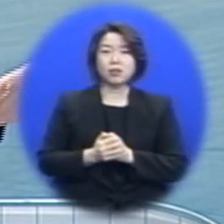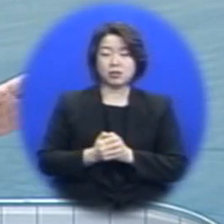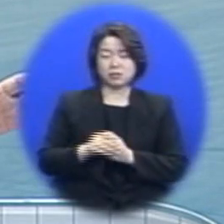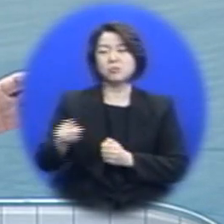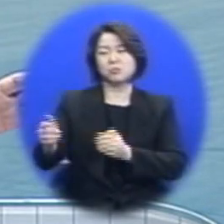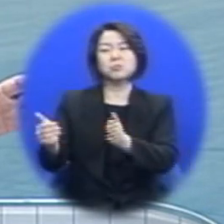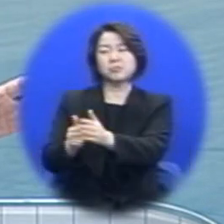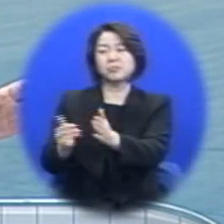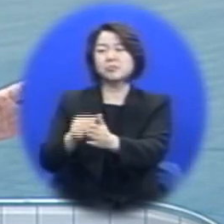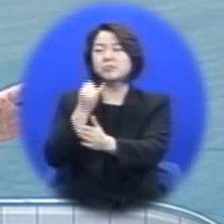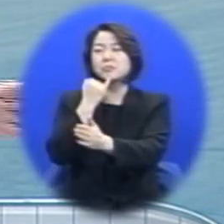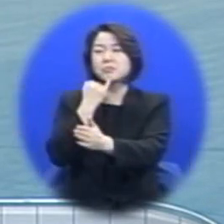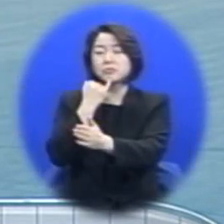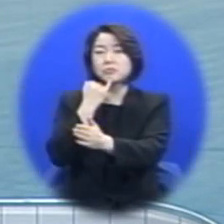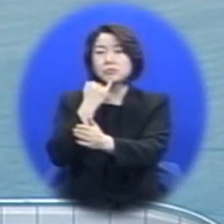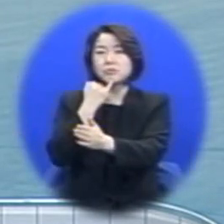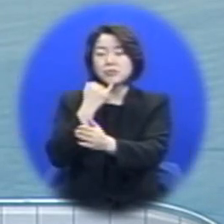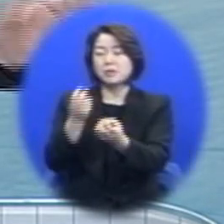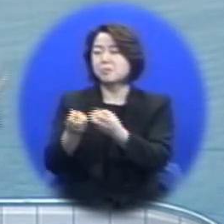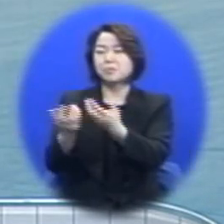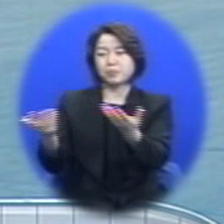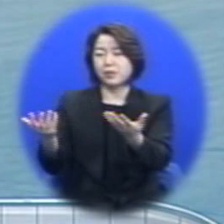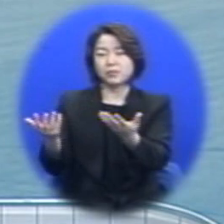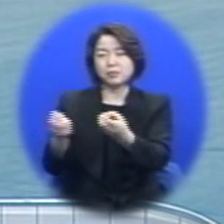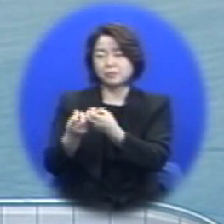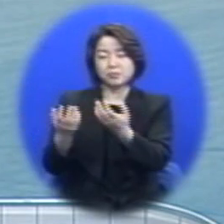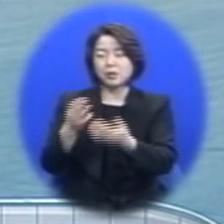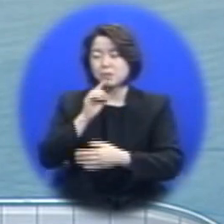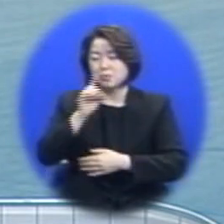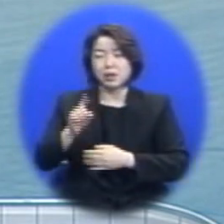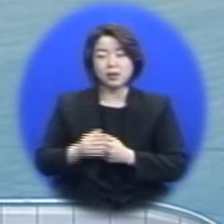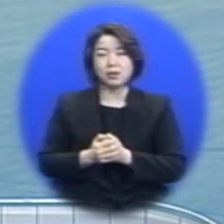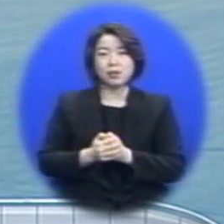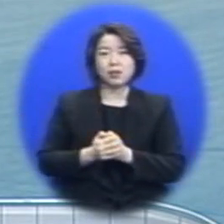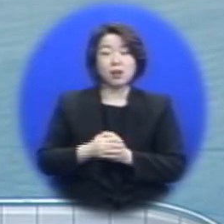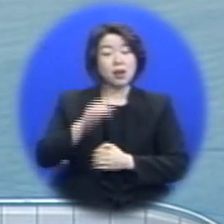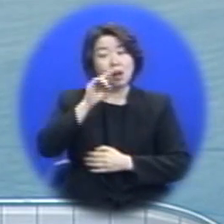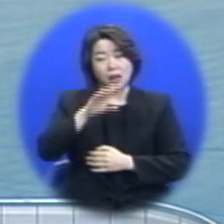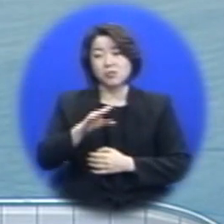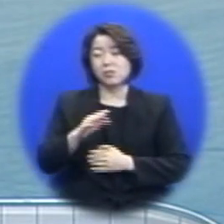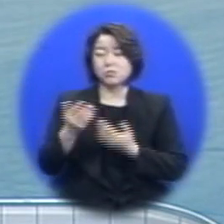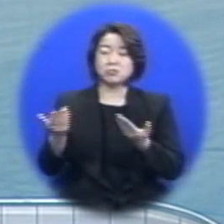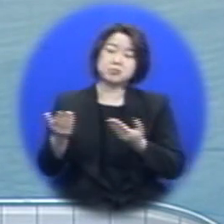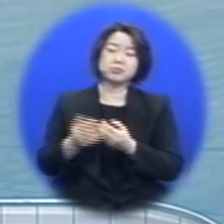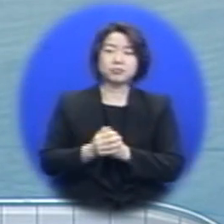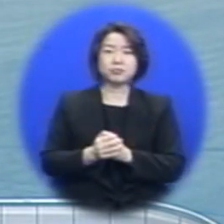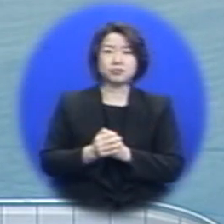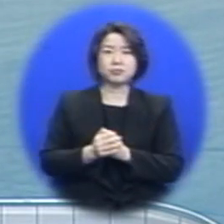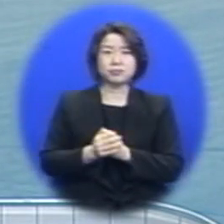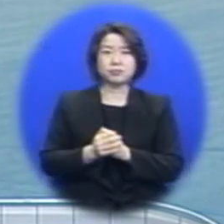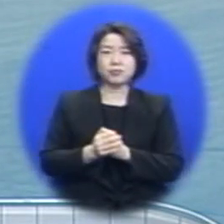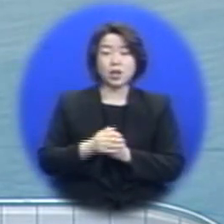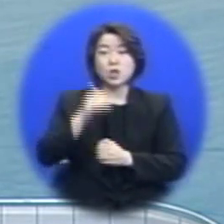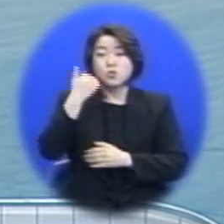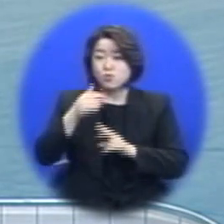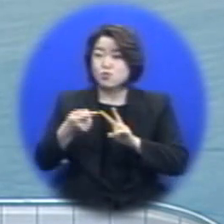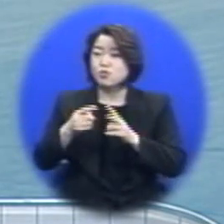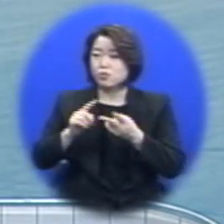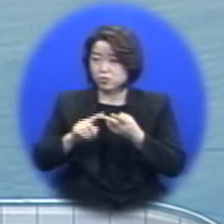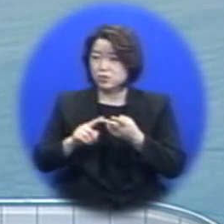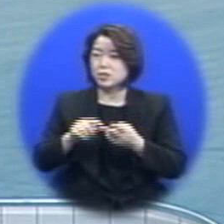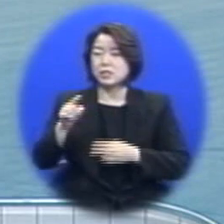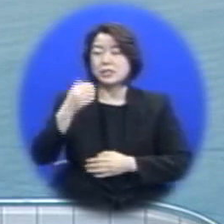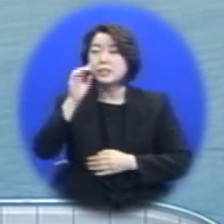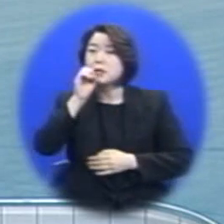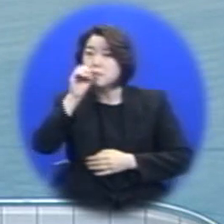여기서 끝내. 어쩔 수가 없는 건 어쩔 수가 없는 거잖아. 안 되는 건 안 되는 거지. 누구라도 그렇게